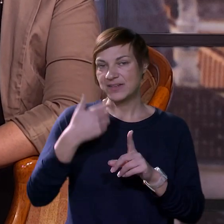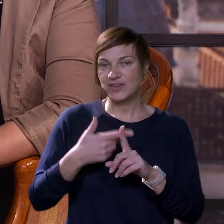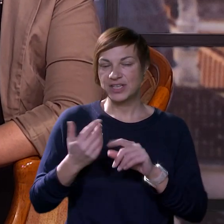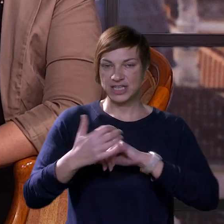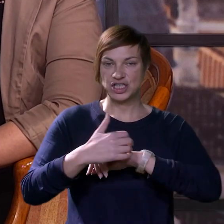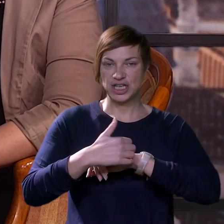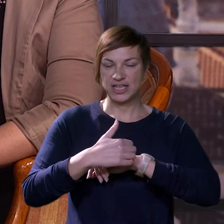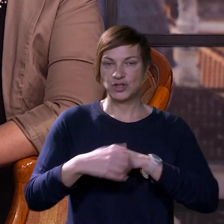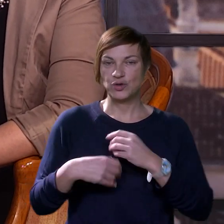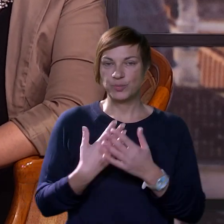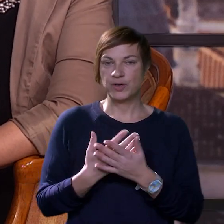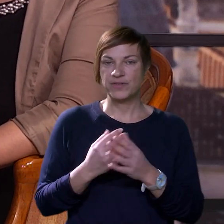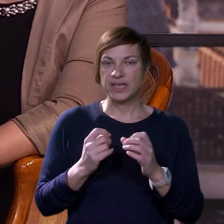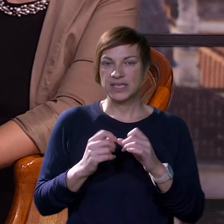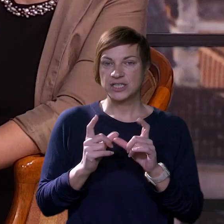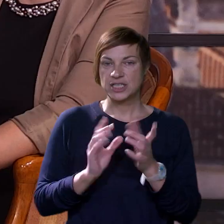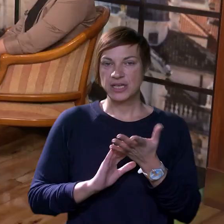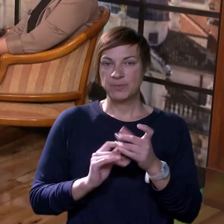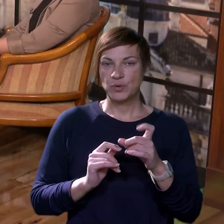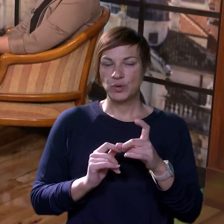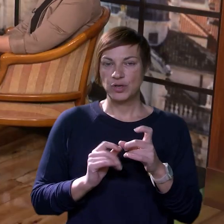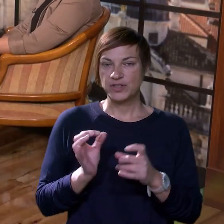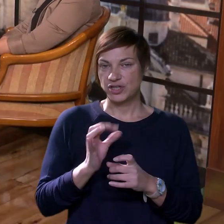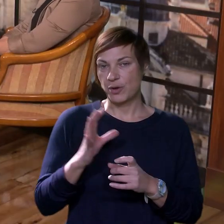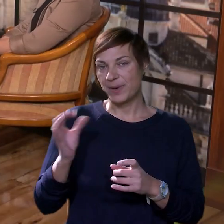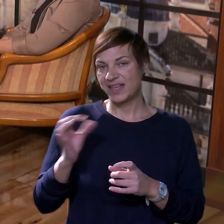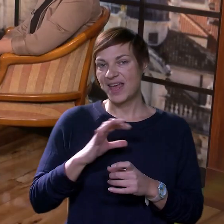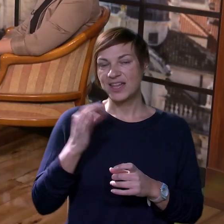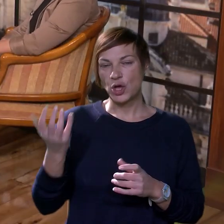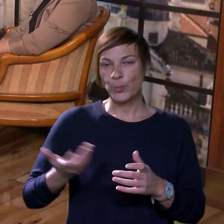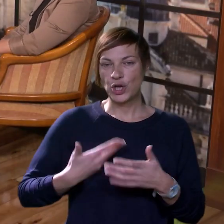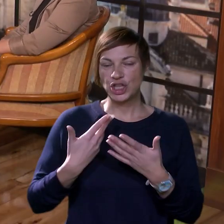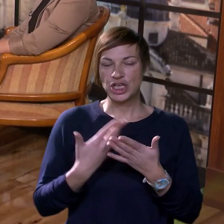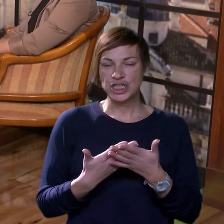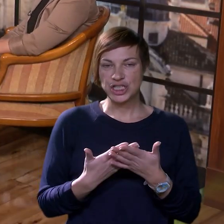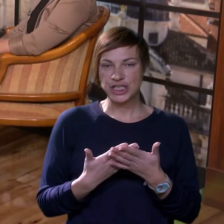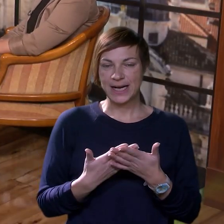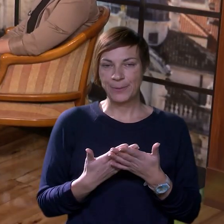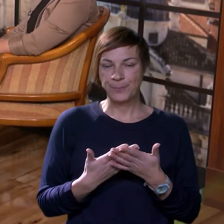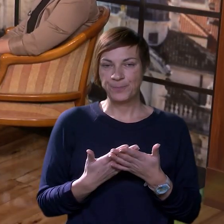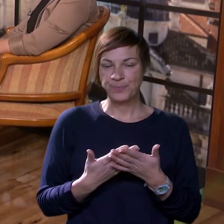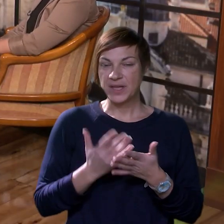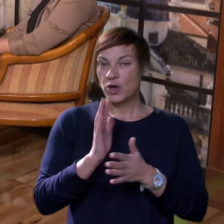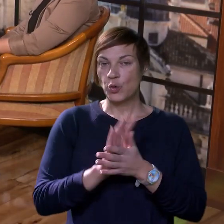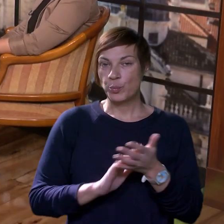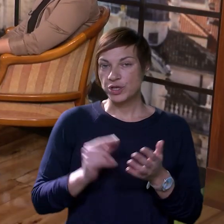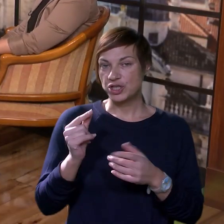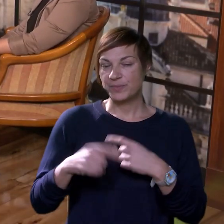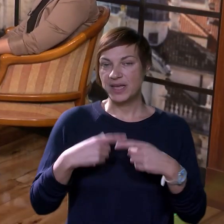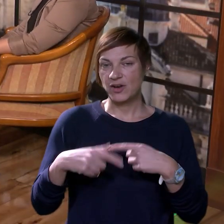Crvenog križa Dubrovnik, Živko Šimunović. Još jednom dobar dan, dobro nam došli.